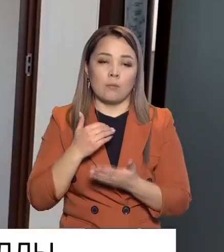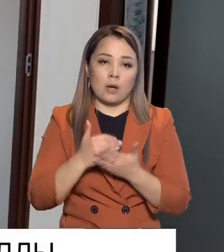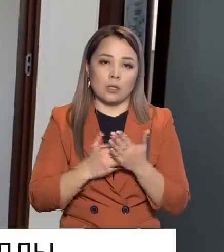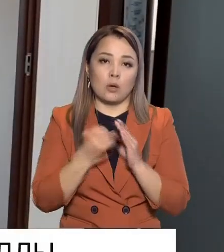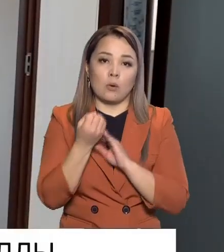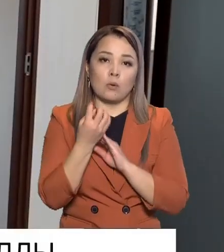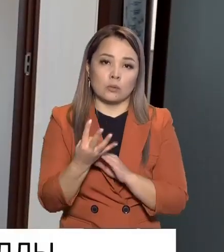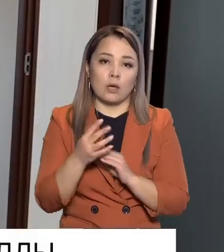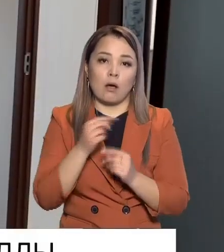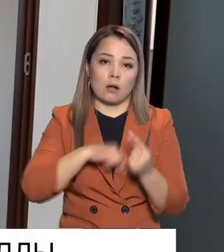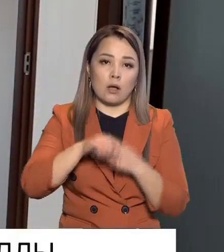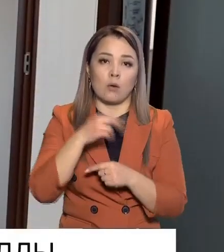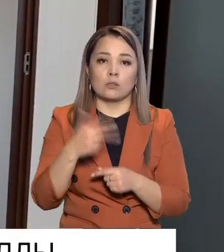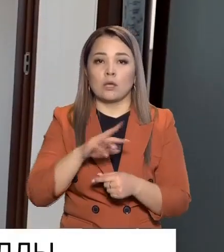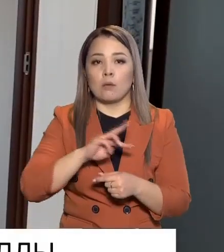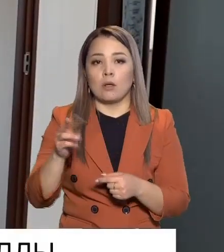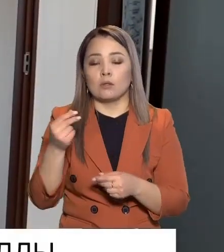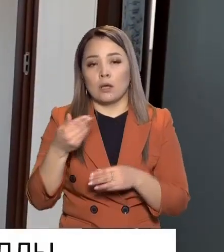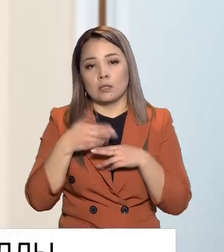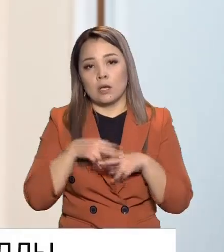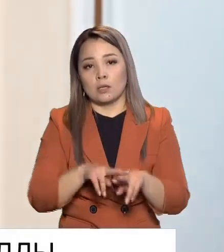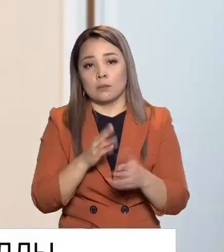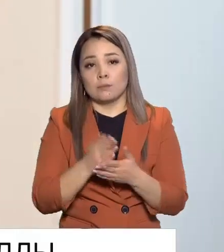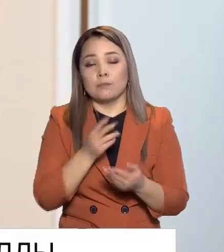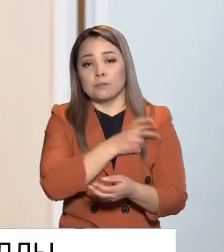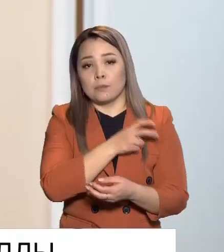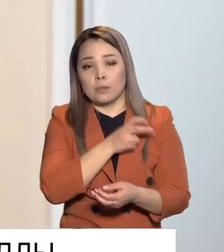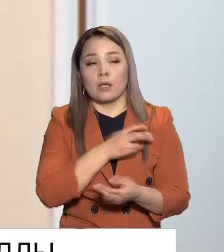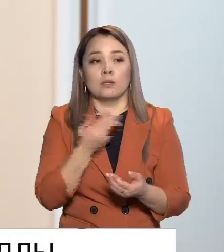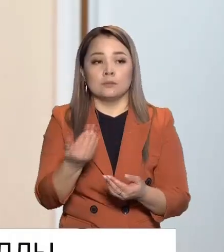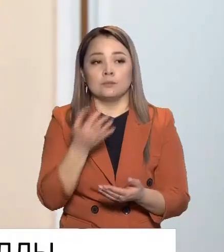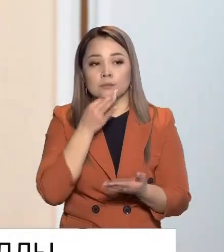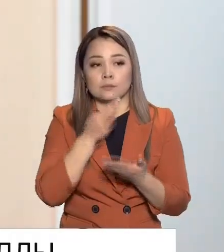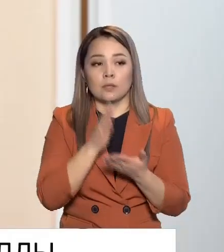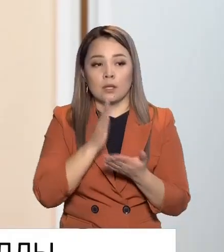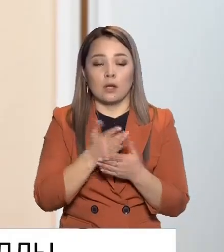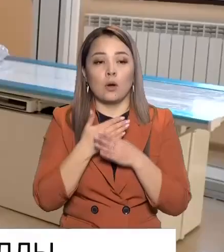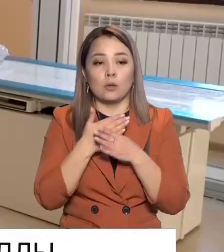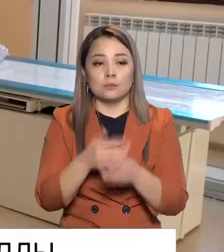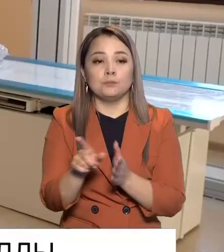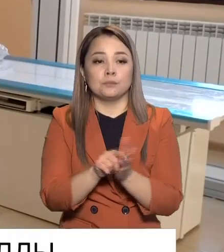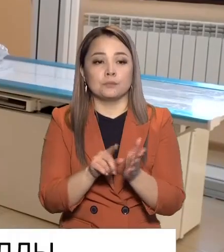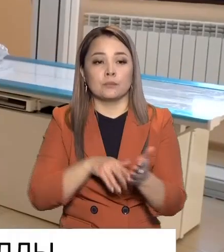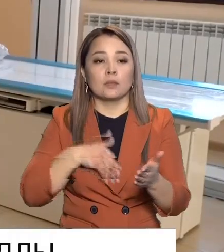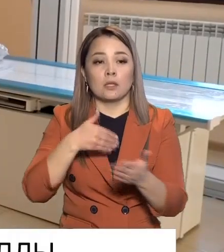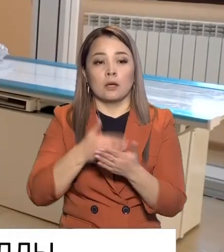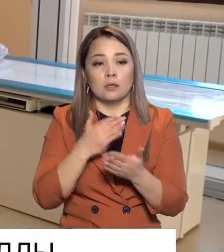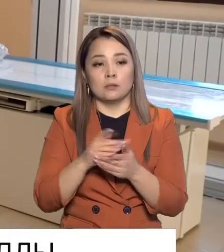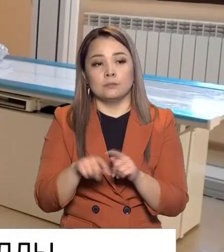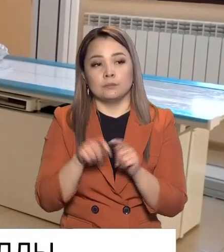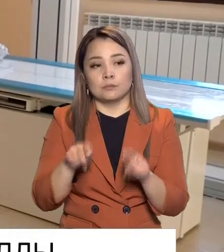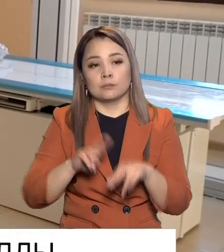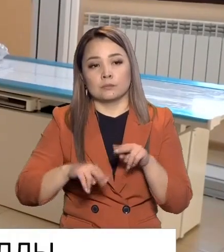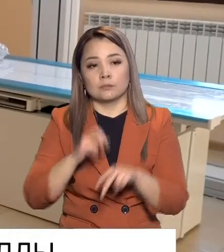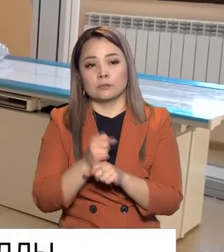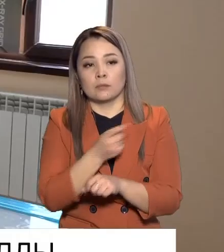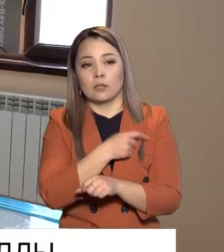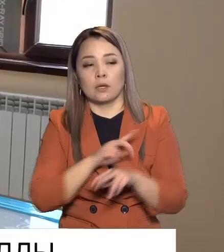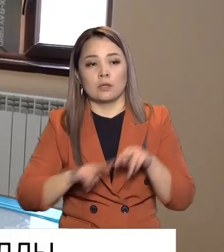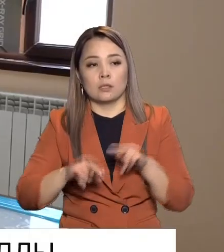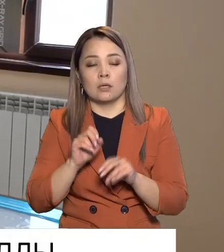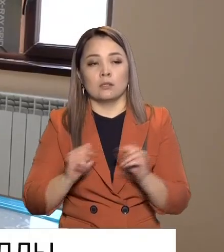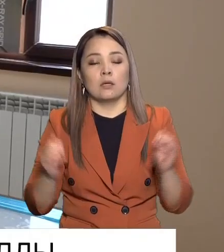кәсіпкер 30 миллион теңгеден қолдау алды. Солардың бірі дәрігер Тәжихан Ізтұрова. Ол зейнетке шыққасын Ақшұқыр ауылында емхана